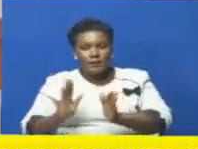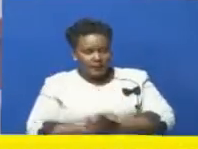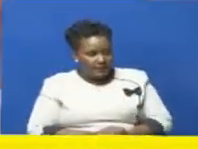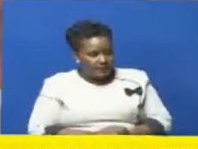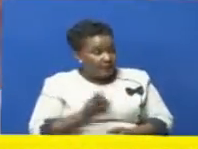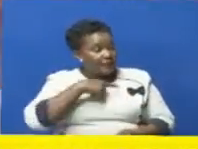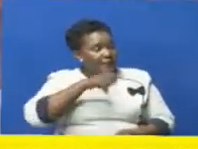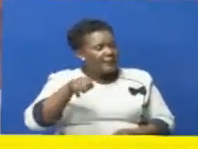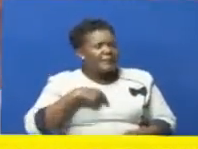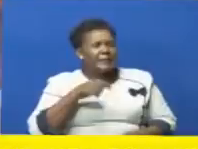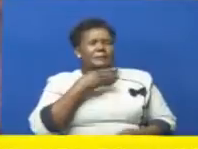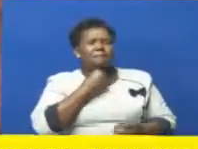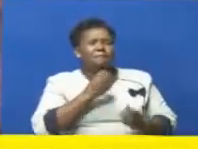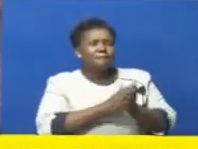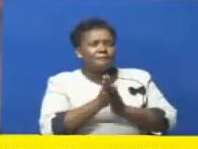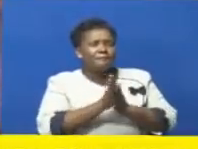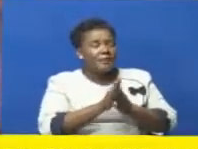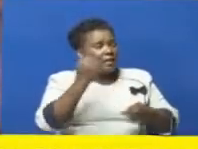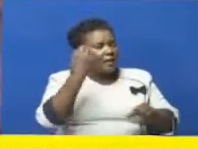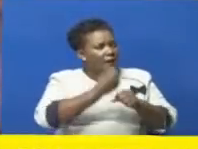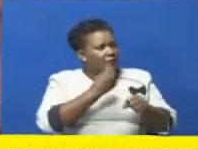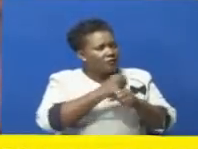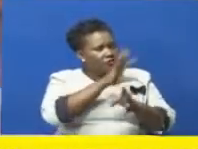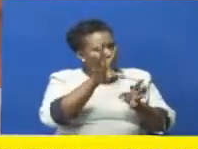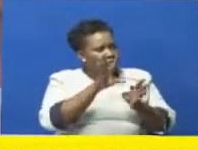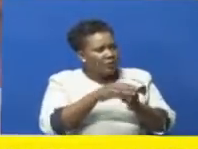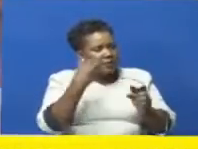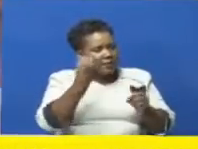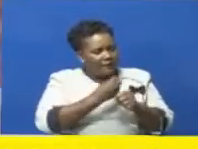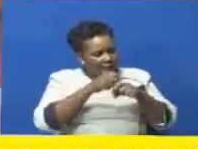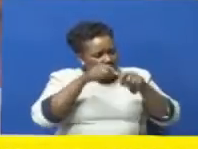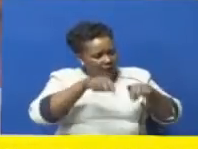watu wa Kondoa. Suppliers tutawaita na wote mtapewa kazi